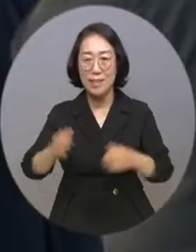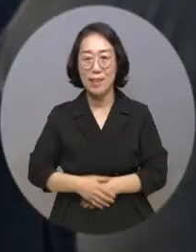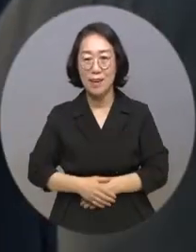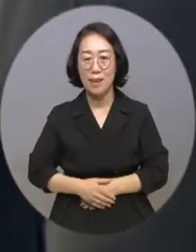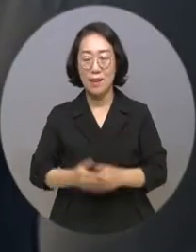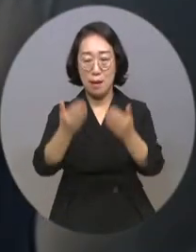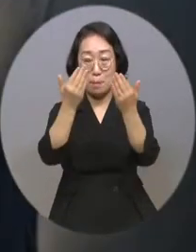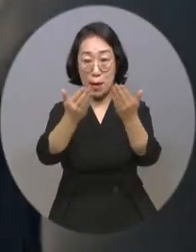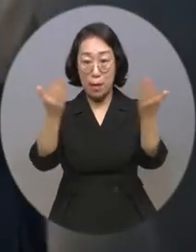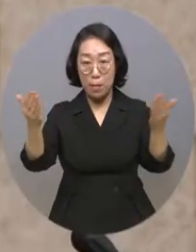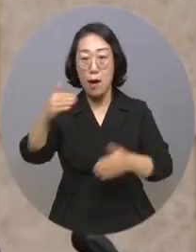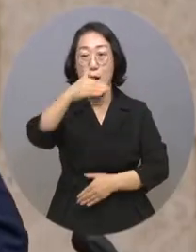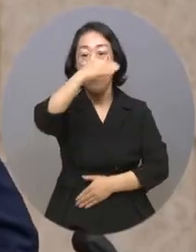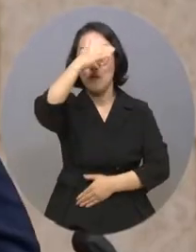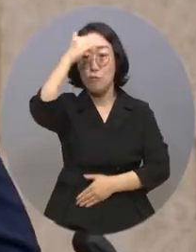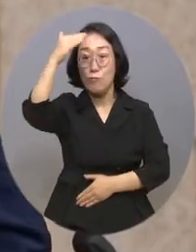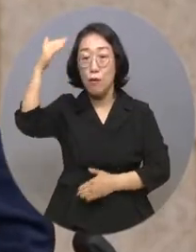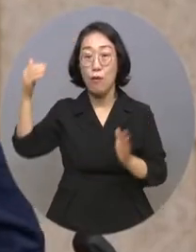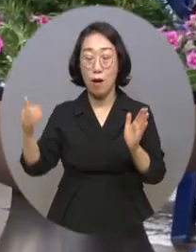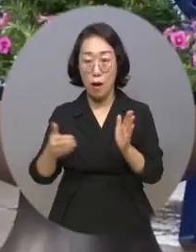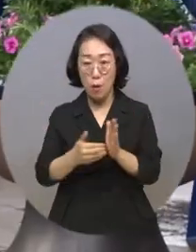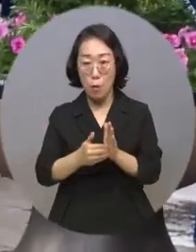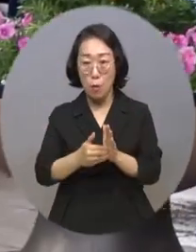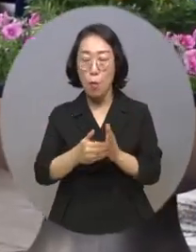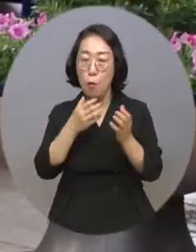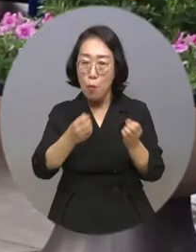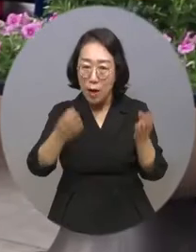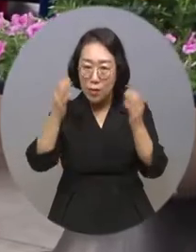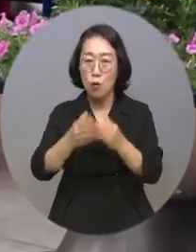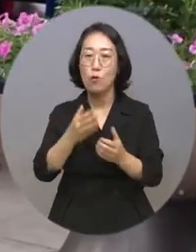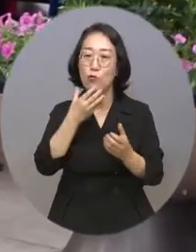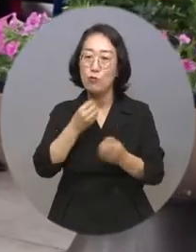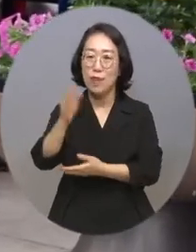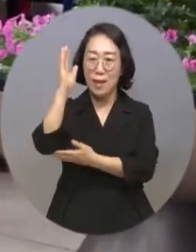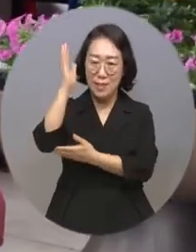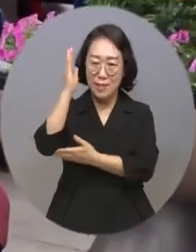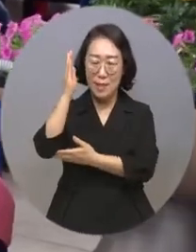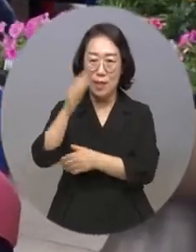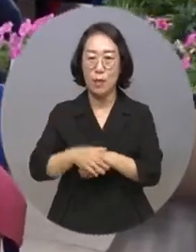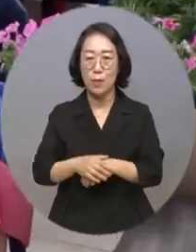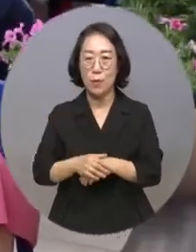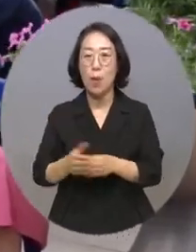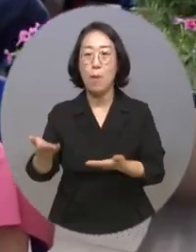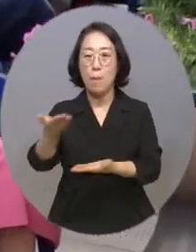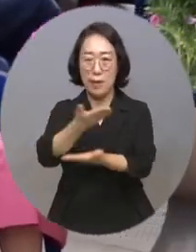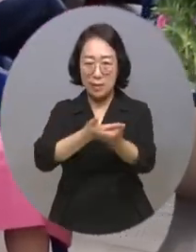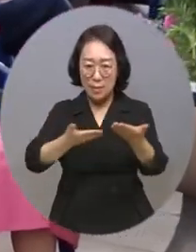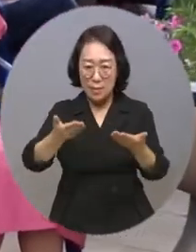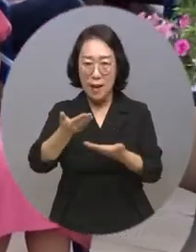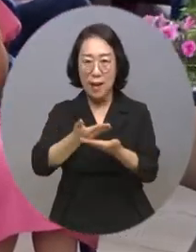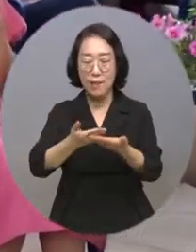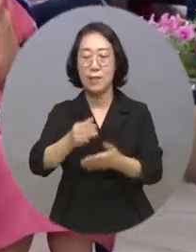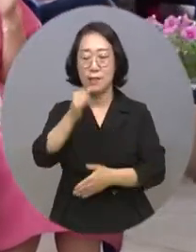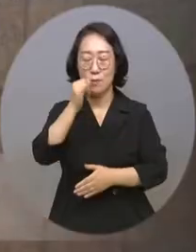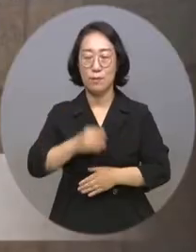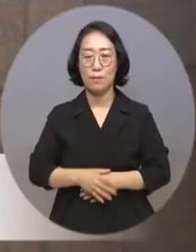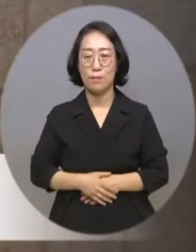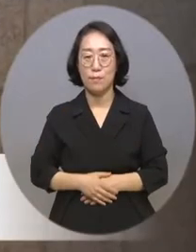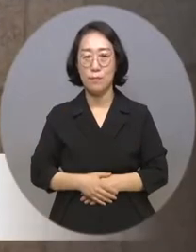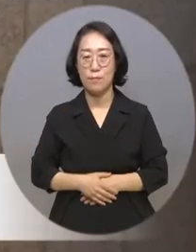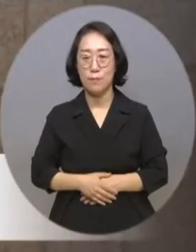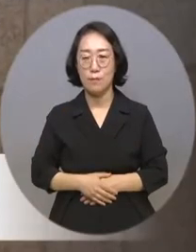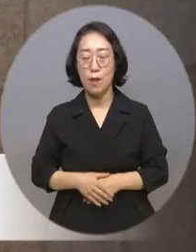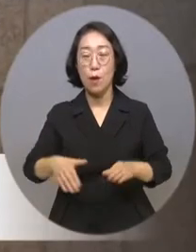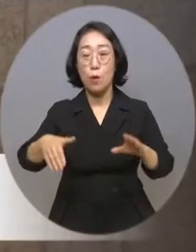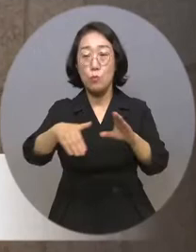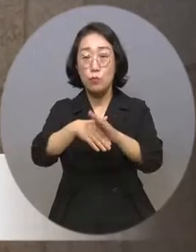전시작품을 관람한 후 환영사, 축사, 기념 만찬 등의 순서로 진행됐습니다.